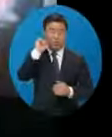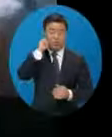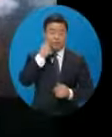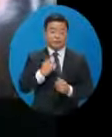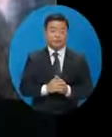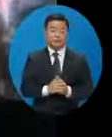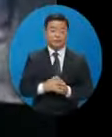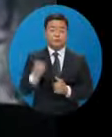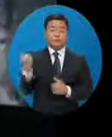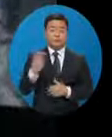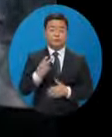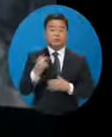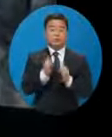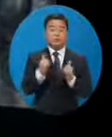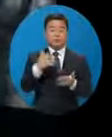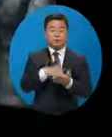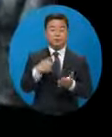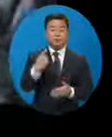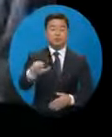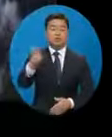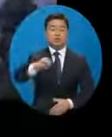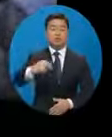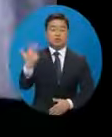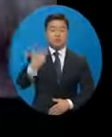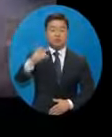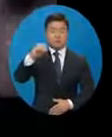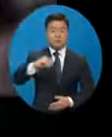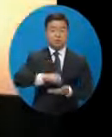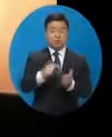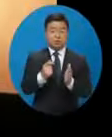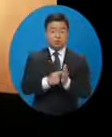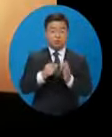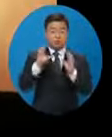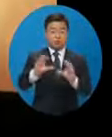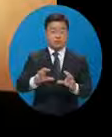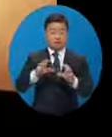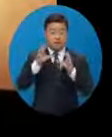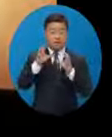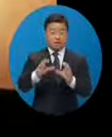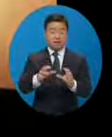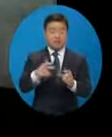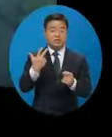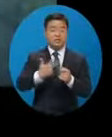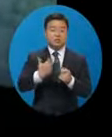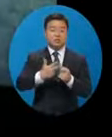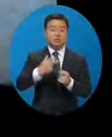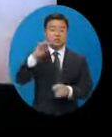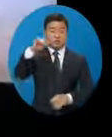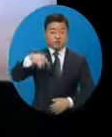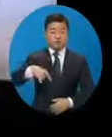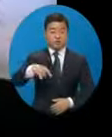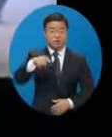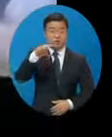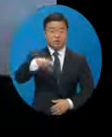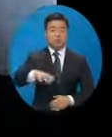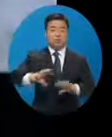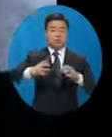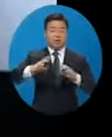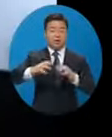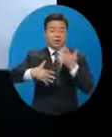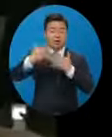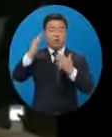게다가 인구 약 1억 7천만 명으로 세계 7위의 인구 대국인 나이지리아에 제대로 된 영화관은 10군데